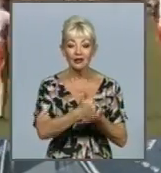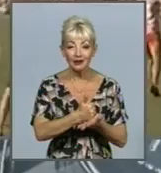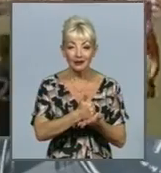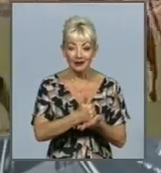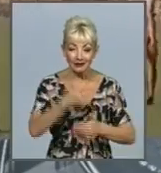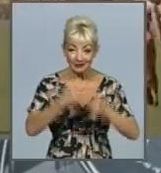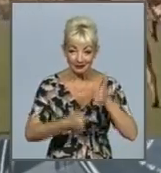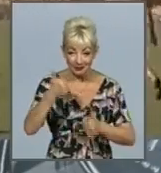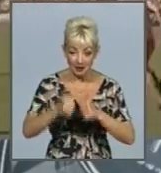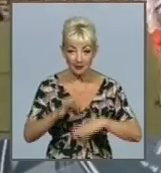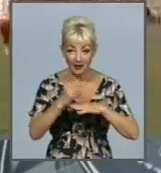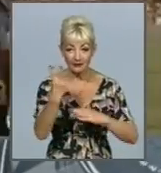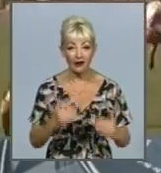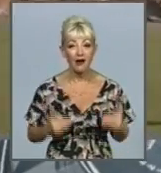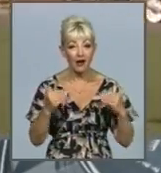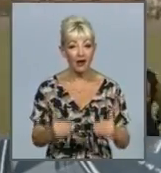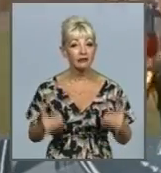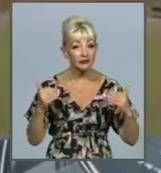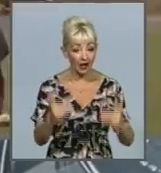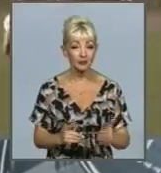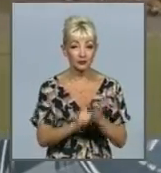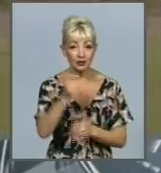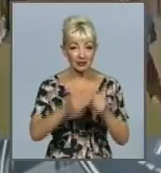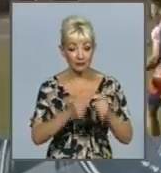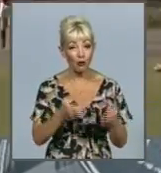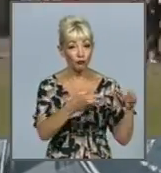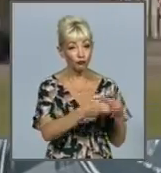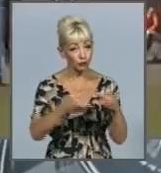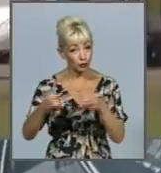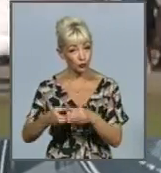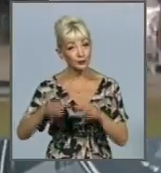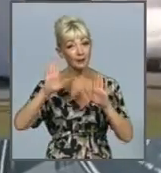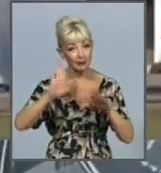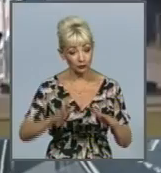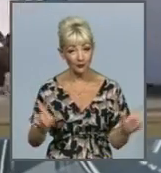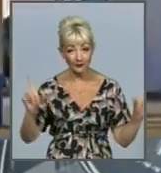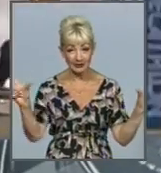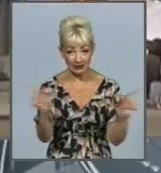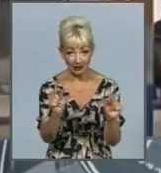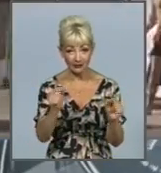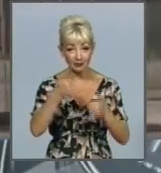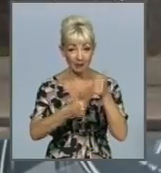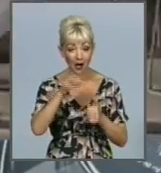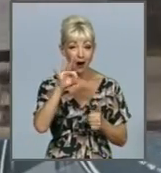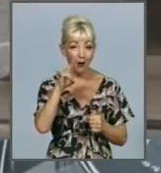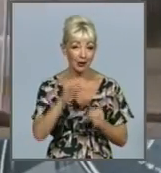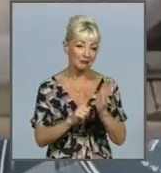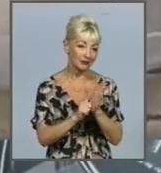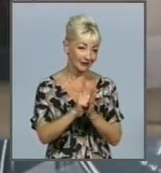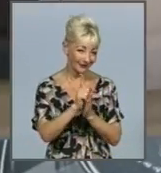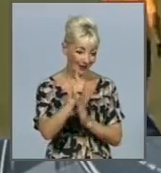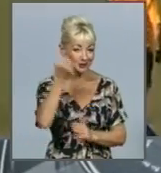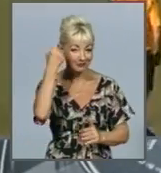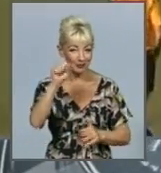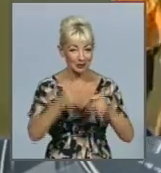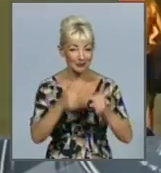турнир проходил в два этапа. Сначала команды сражались в группах, затем в стыковых матчах. Олимп уже традиционно начал терроризировать соперников